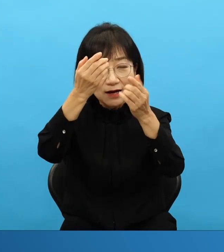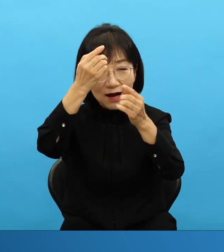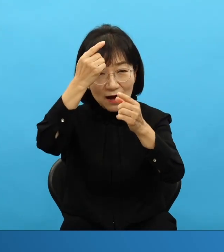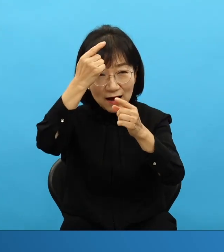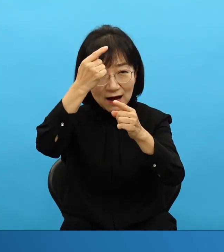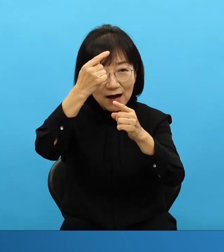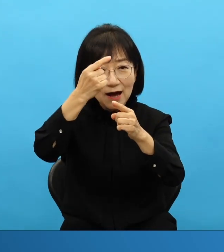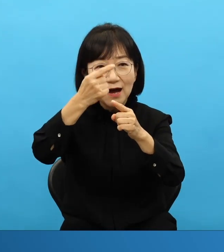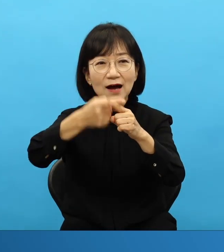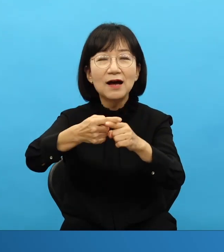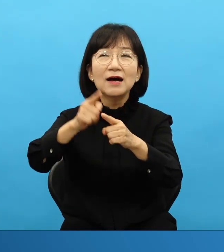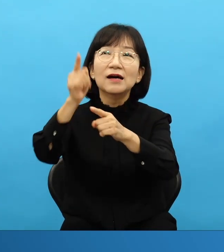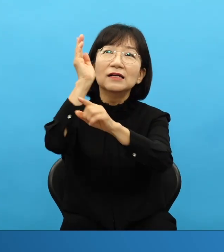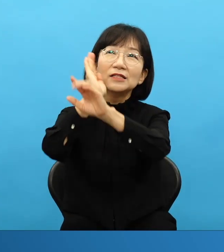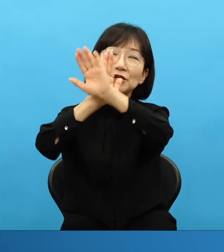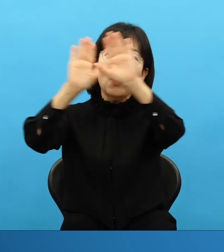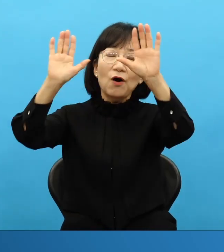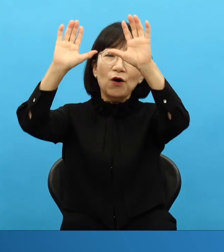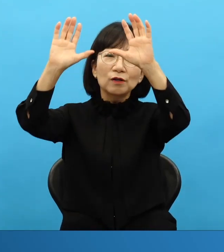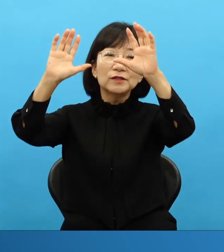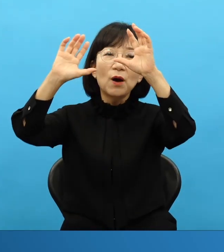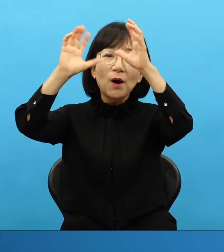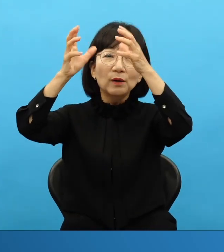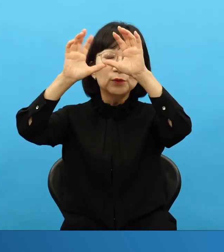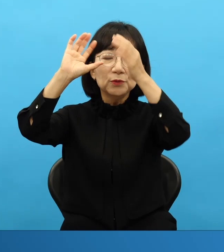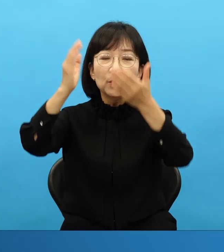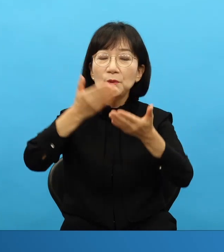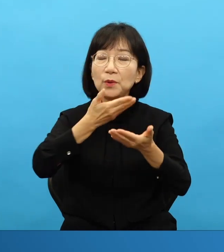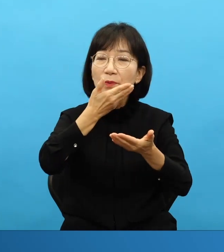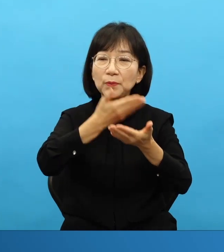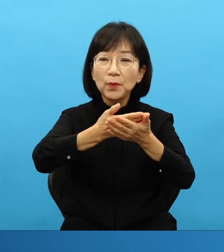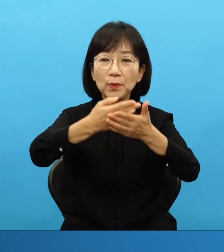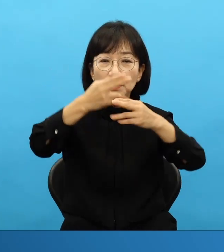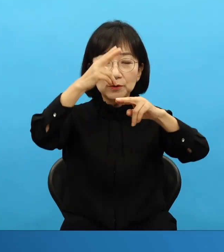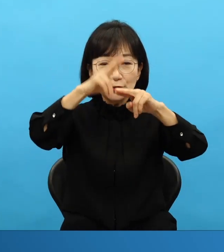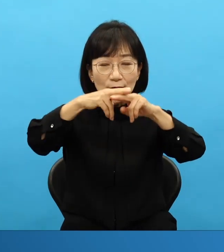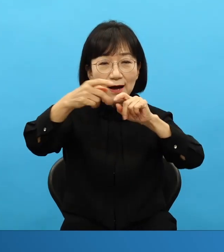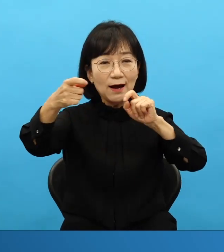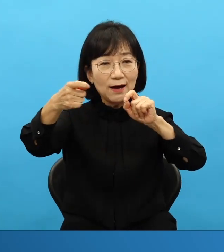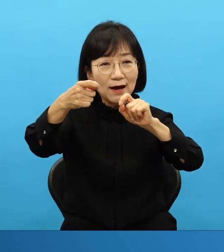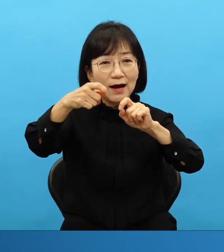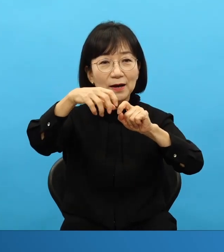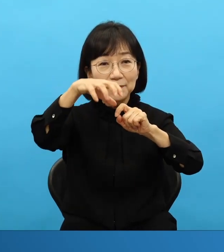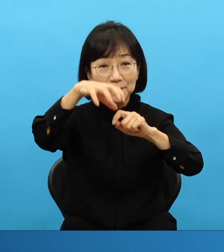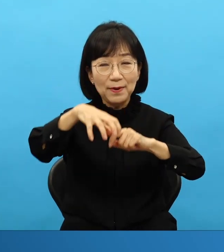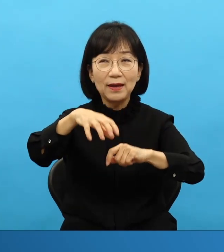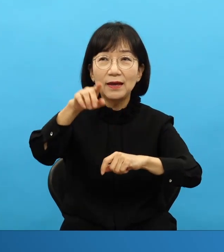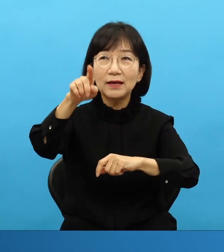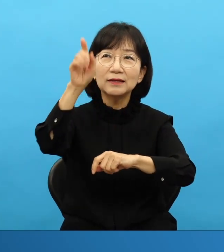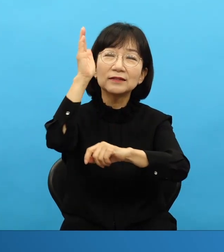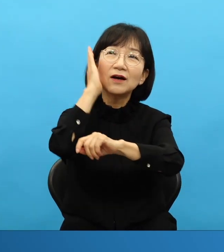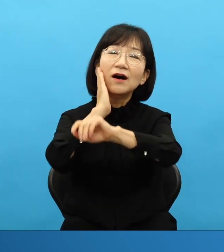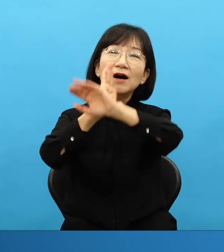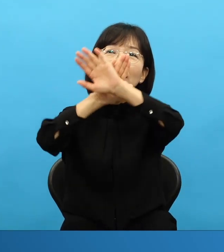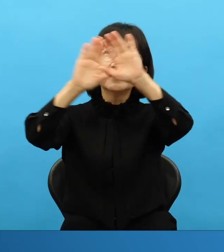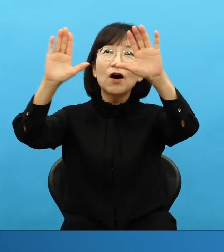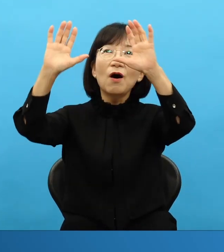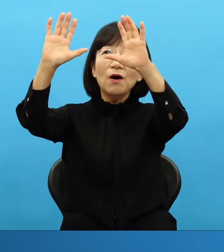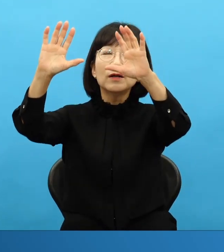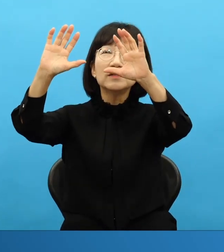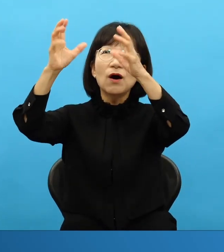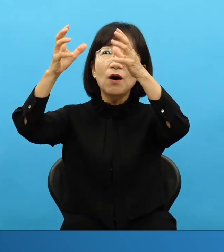찬송하다가 저 천국 보좌 앞에서